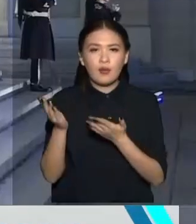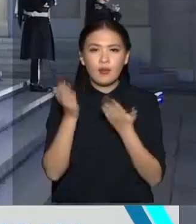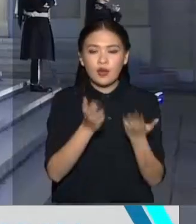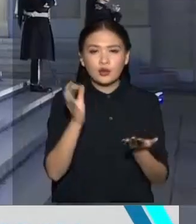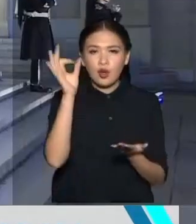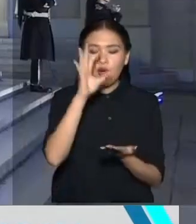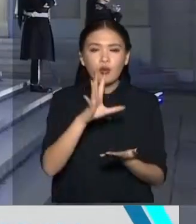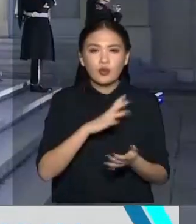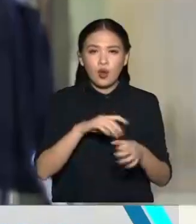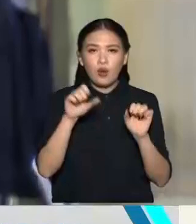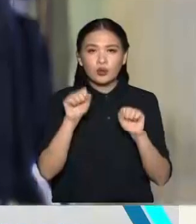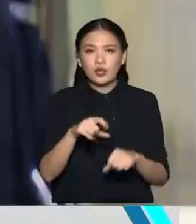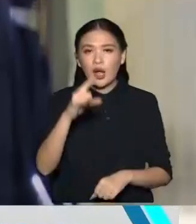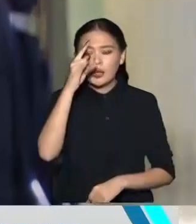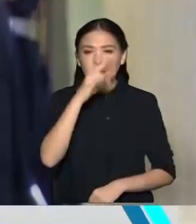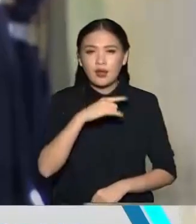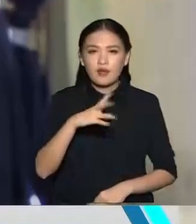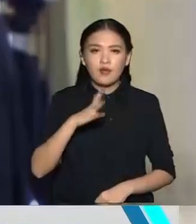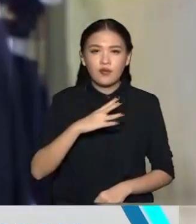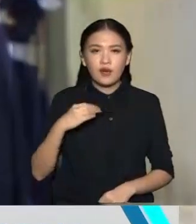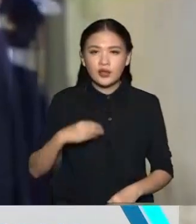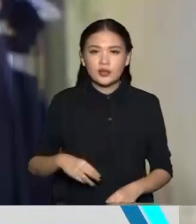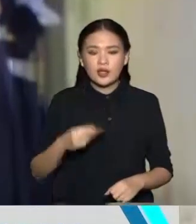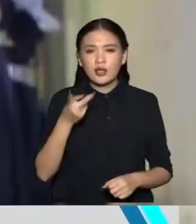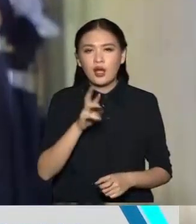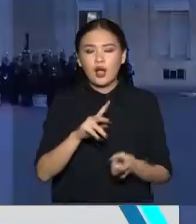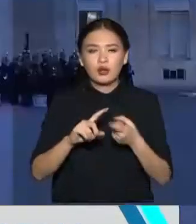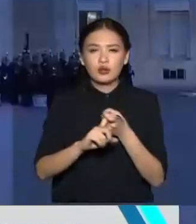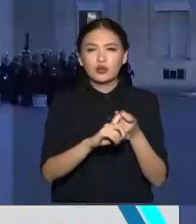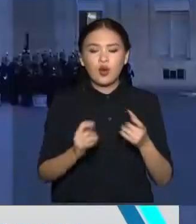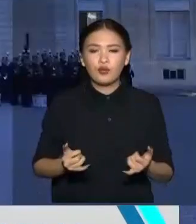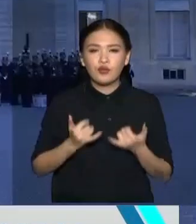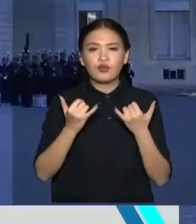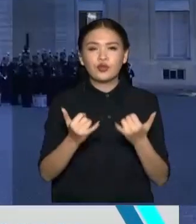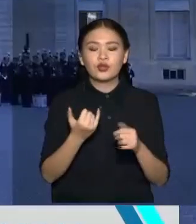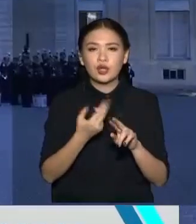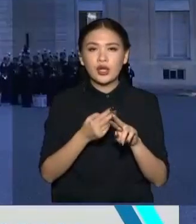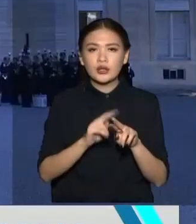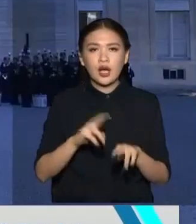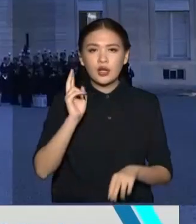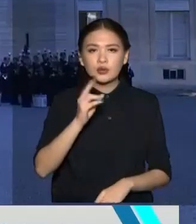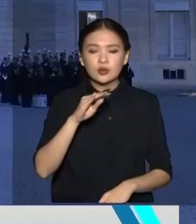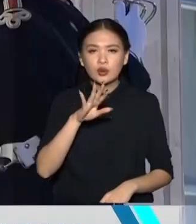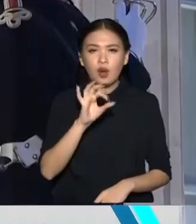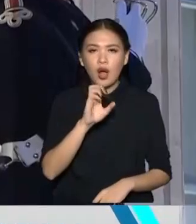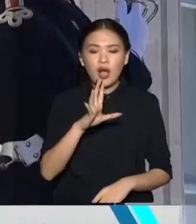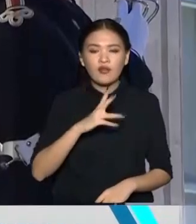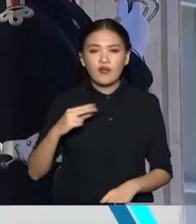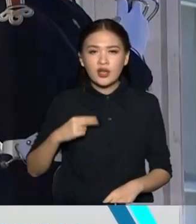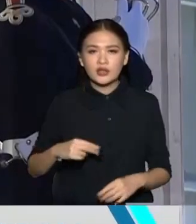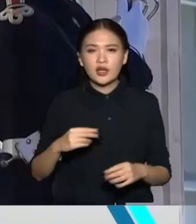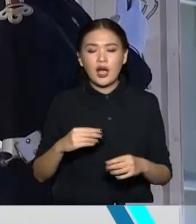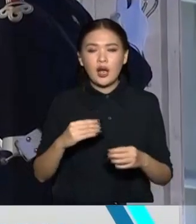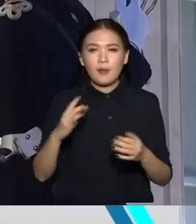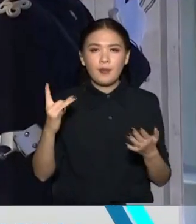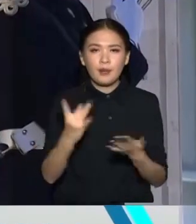танытуларының да жөні бар. Қазақстан Франция үшін ең құрметті серіктестерінің бірі. Оның үстіне Қасым Жомарт Тоқаевтың Францияға бұл алғашқы ресми